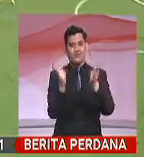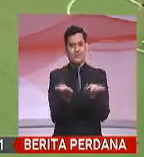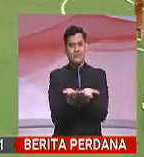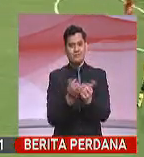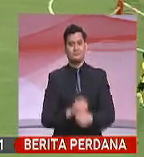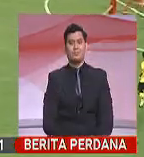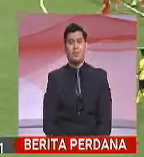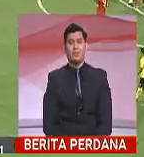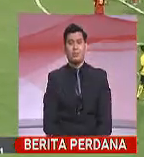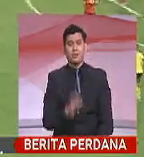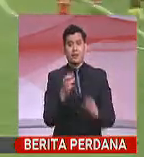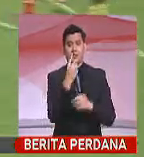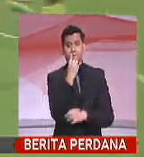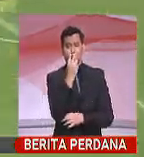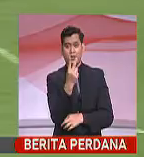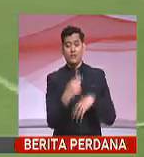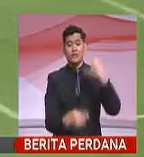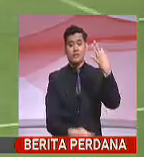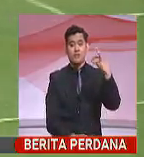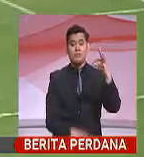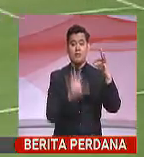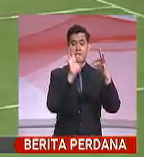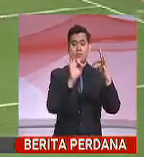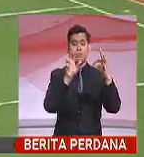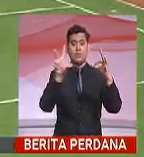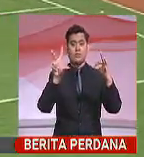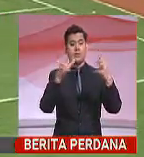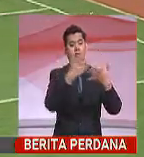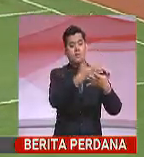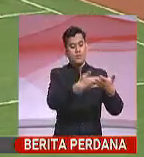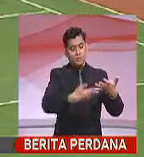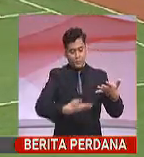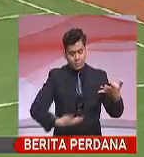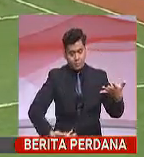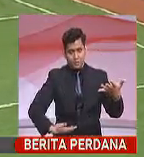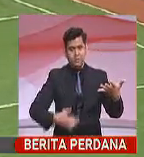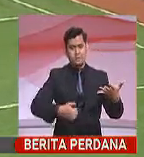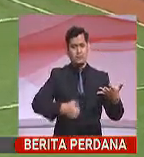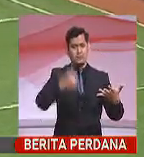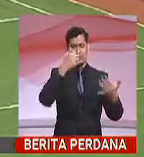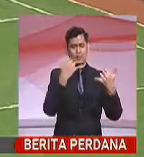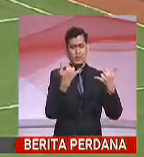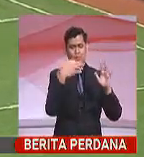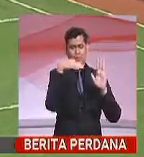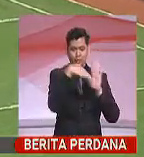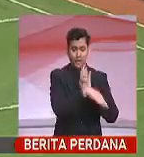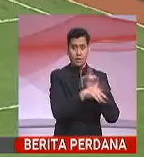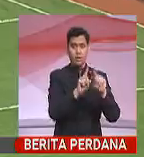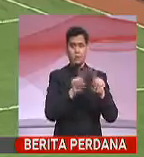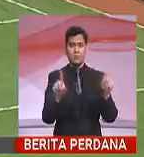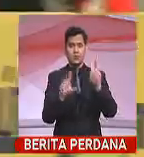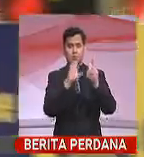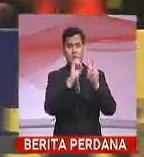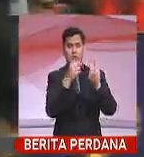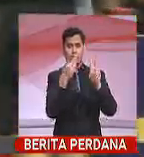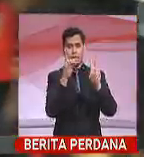Menurut beliau, jika dilihat sejak 1993, ranking skuad kebangsaan sememangnya merosot, tetapi sejak 2018